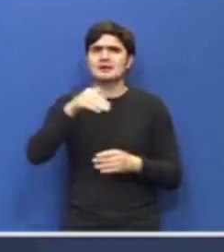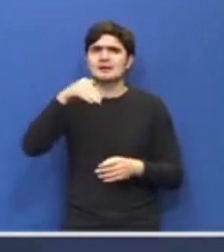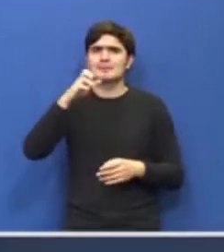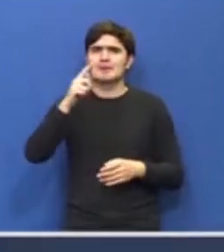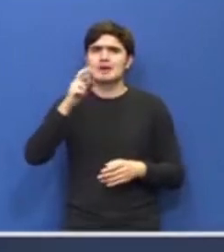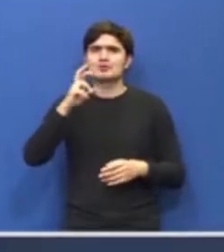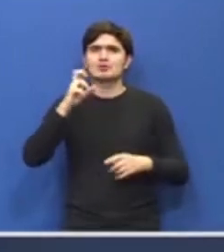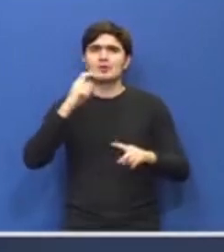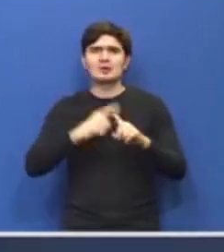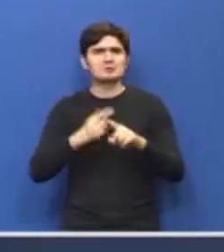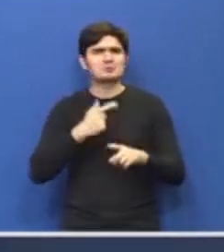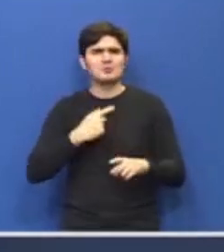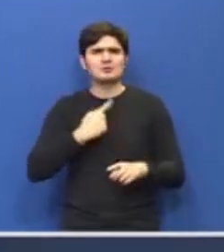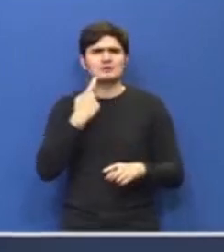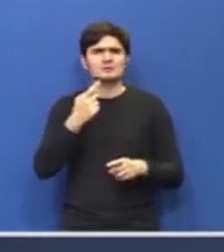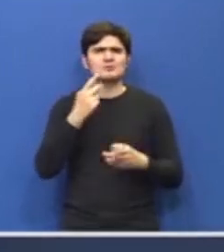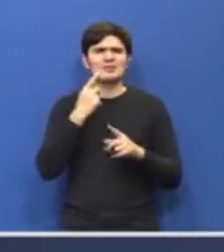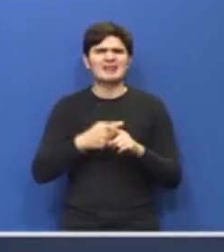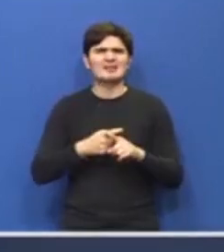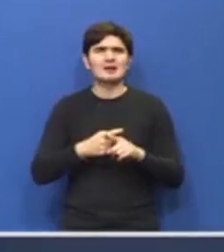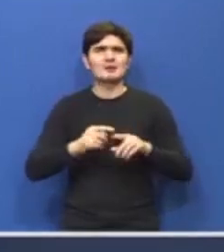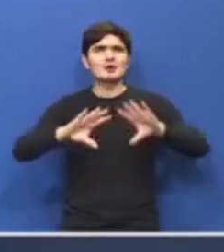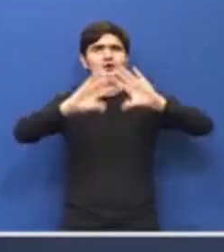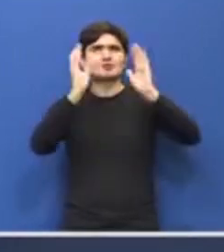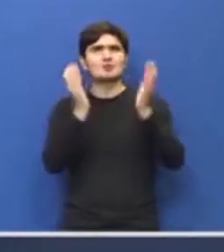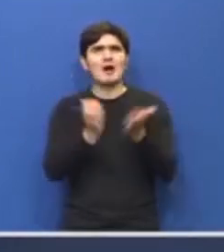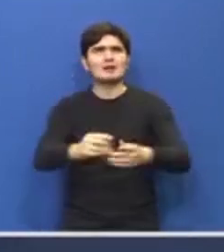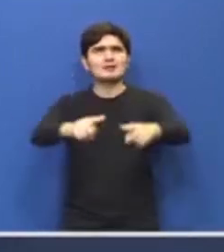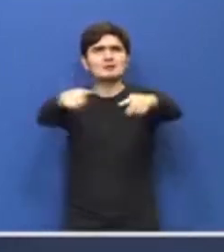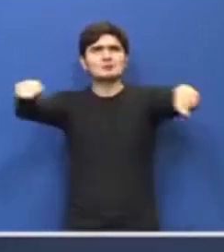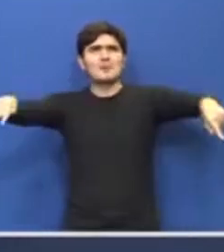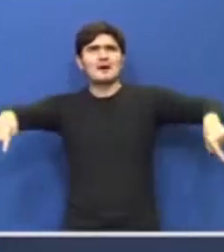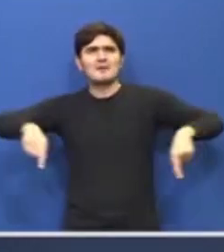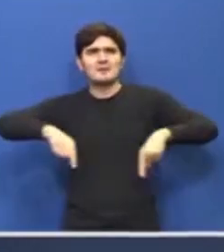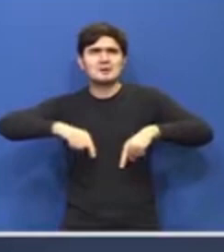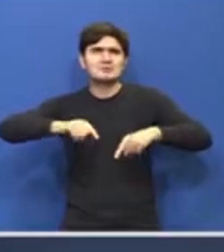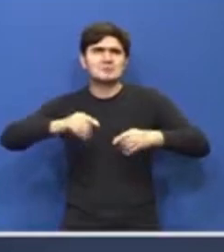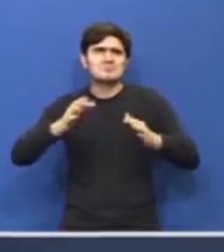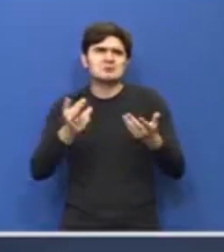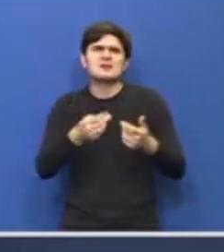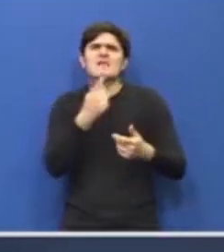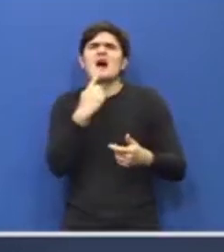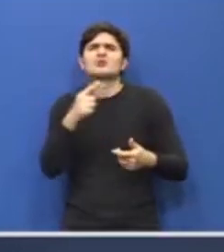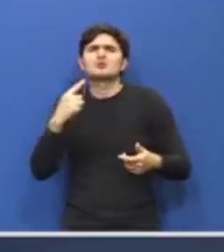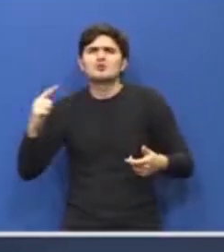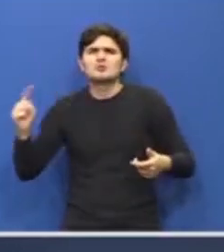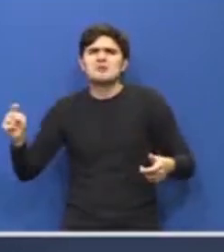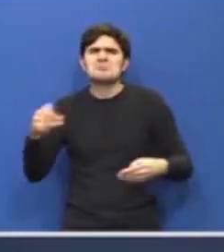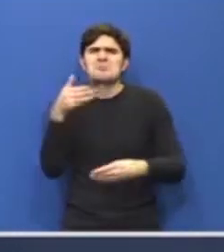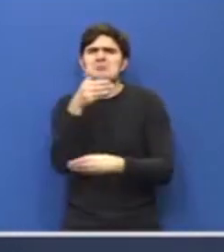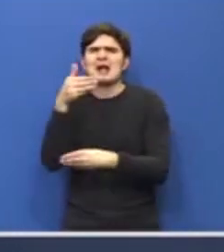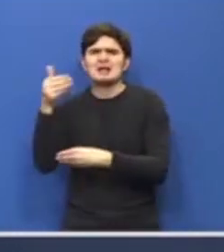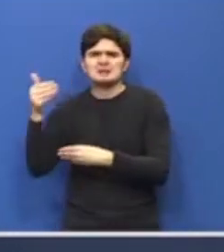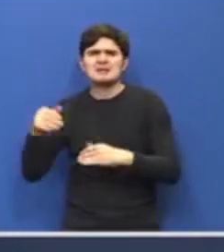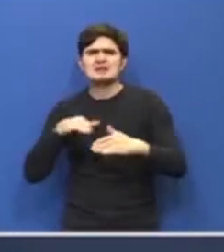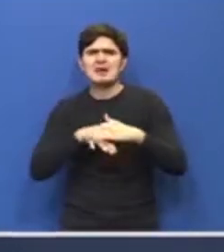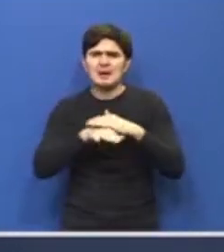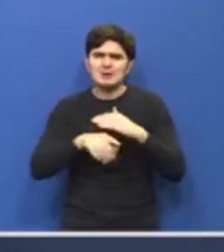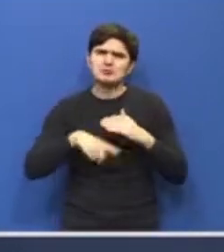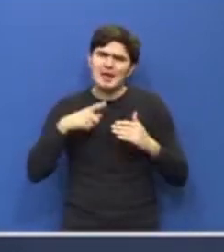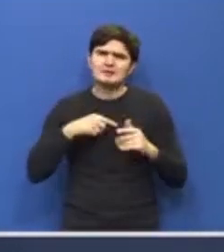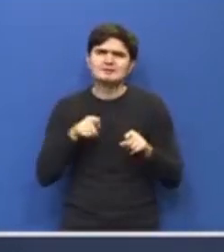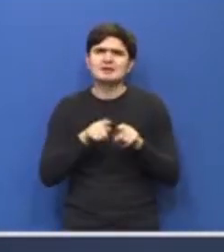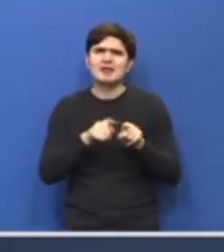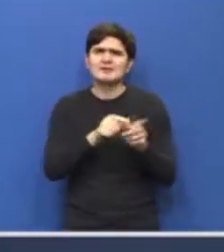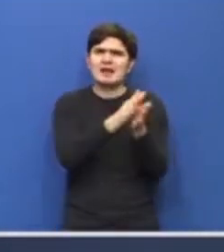Nu pot să vă spun exact o sumă totală de suprafață desfășurată, e vorba de câteva sute de spații comerciale, există inventare